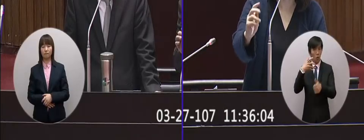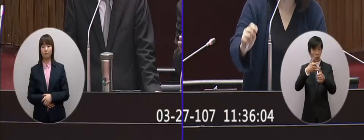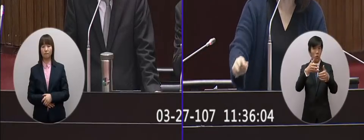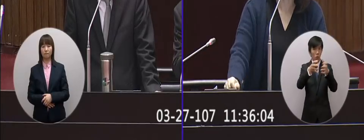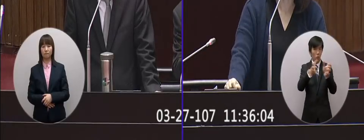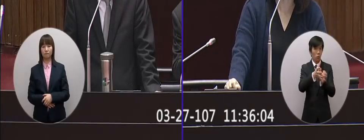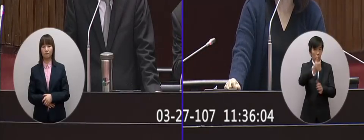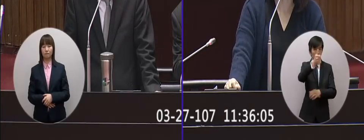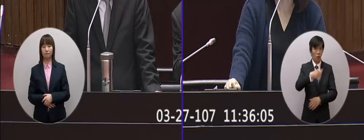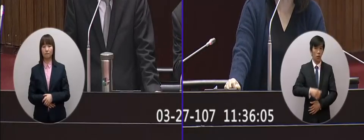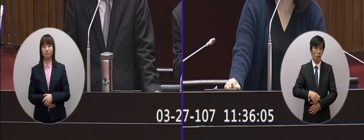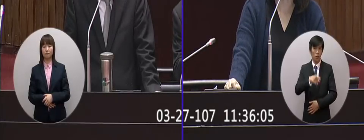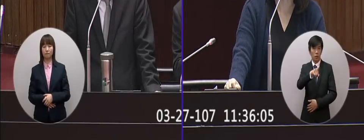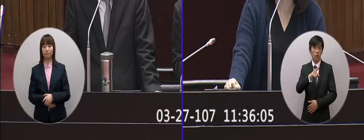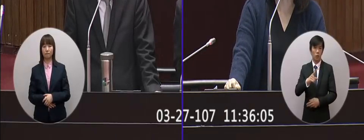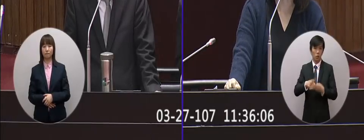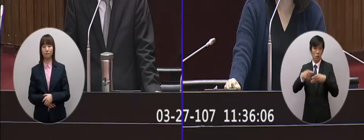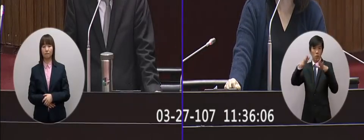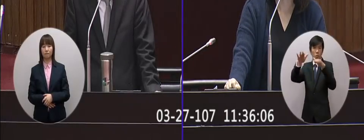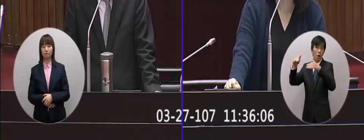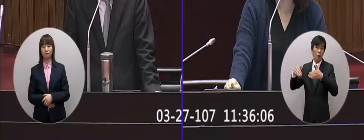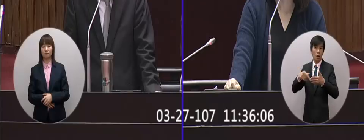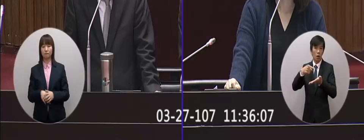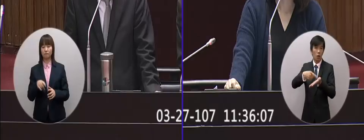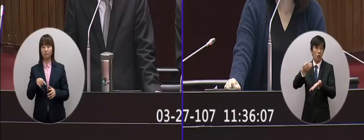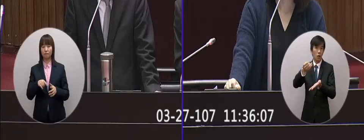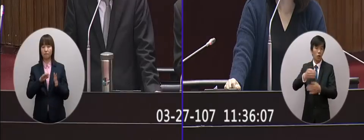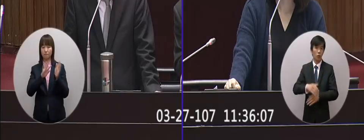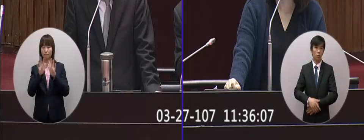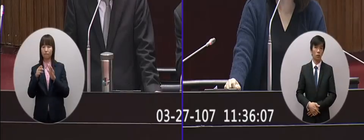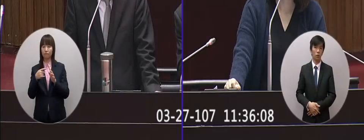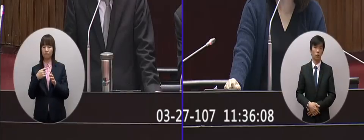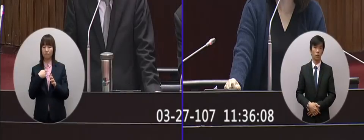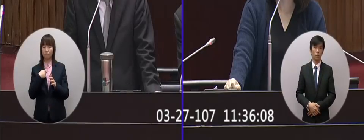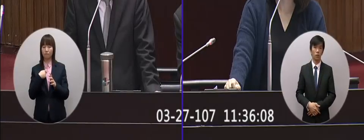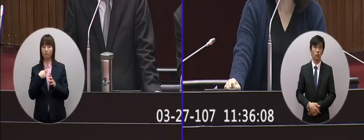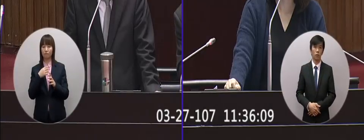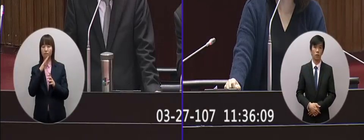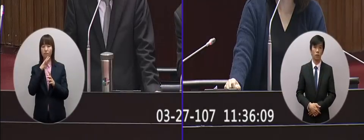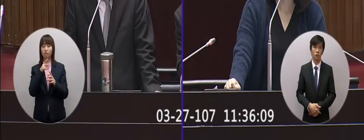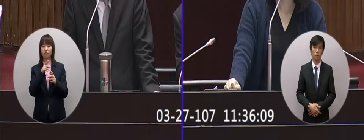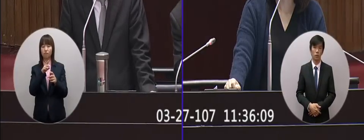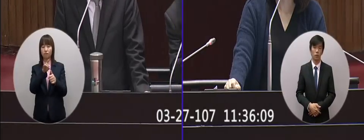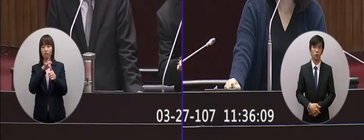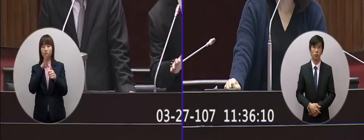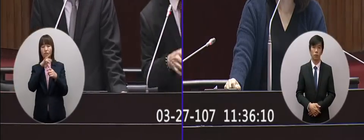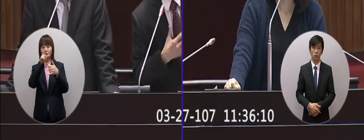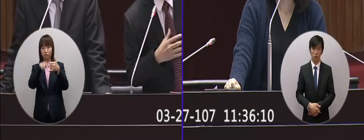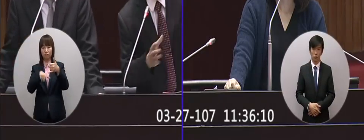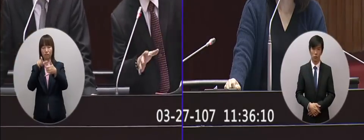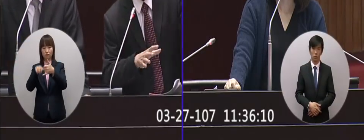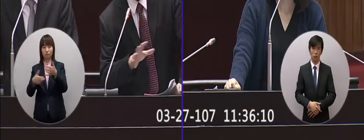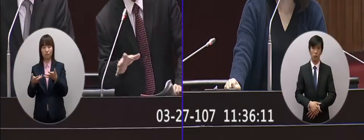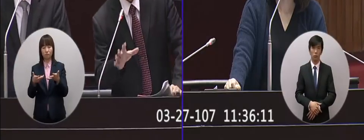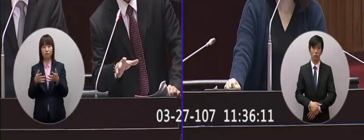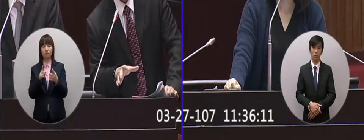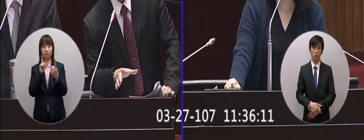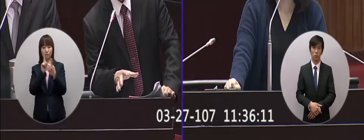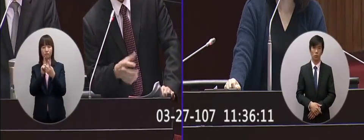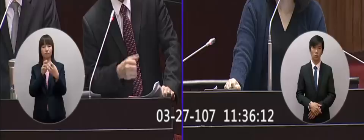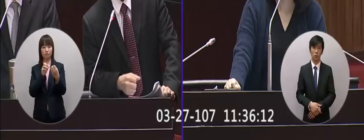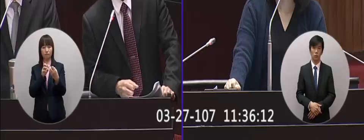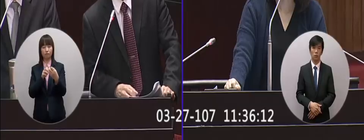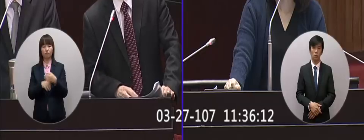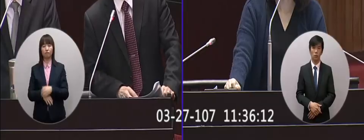那您开过几次会议？ 这个部分来说的话，我都是透过呢这些个案，然后我们就直接来面